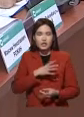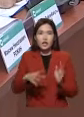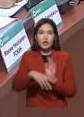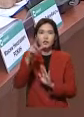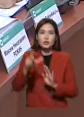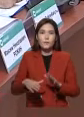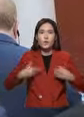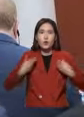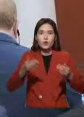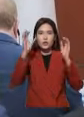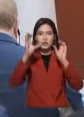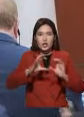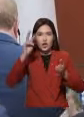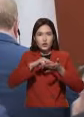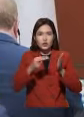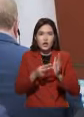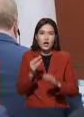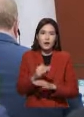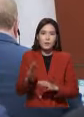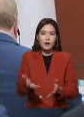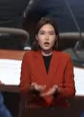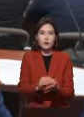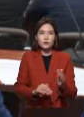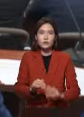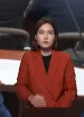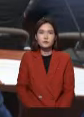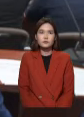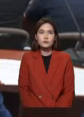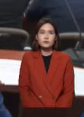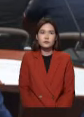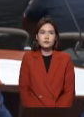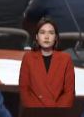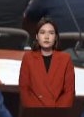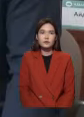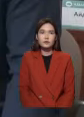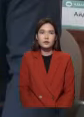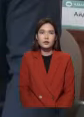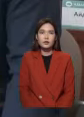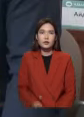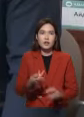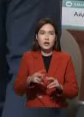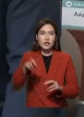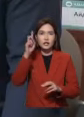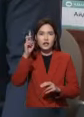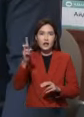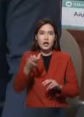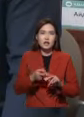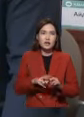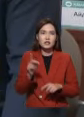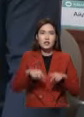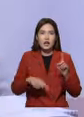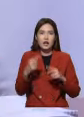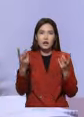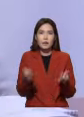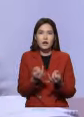депутаттары ұсынылған заң жобасын бір ауыздан қолдады. Президент соңғы жылдары елімізде құмар ойын белең алып бара жатқан атап